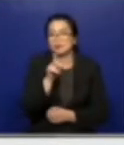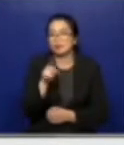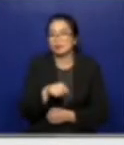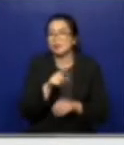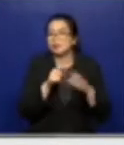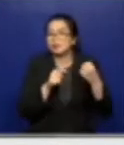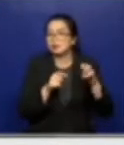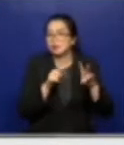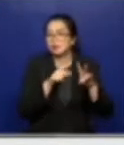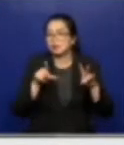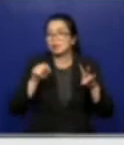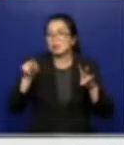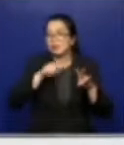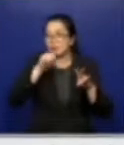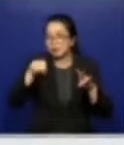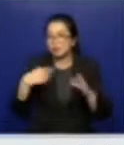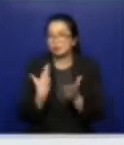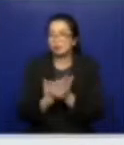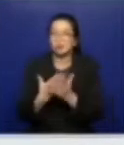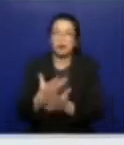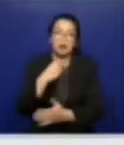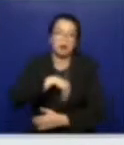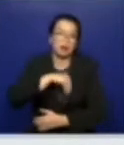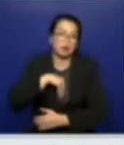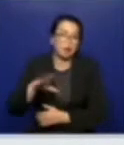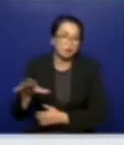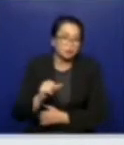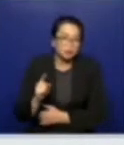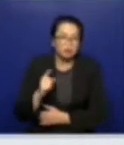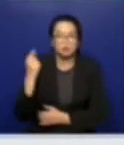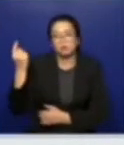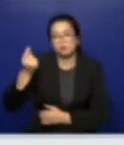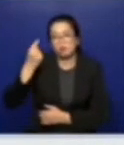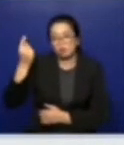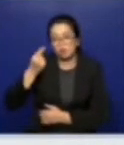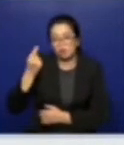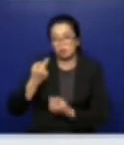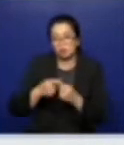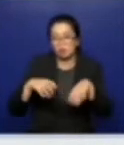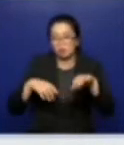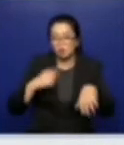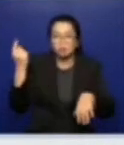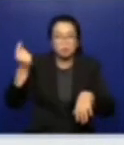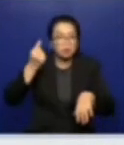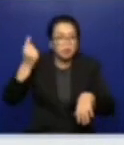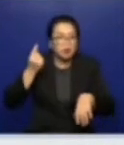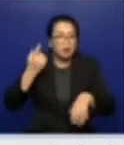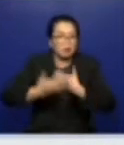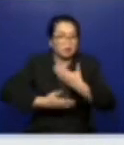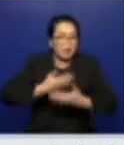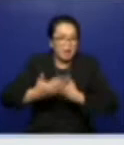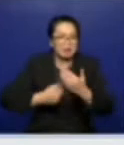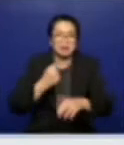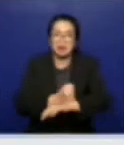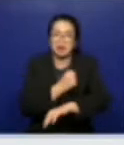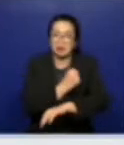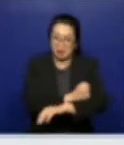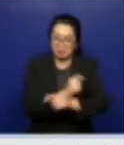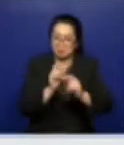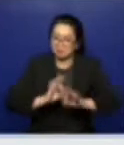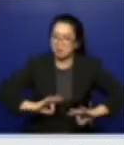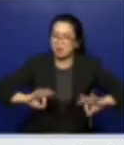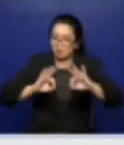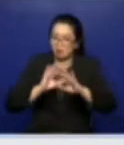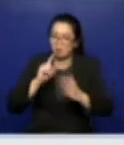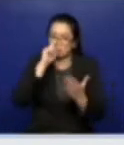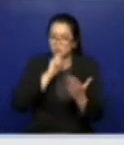อยู่ที่การท่องเที่ยวนอกจากนั้นการท่องเที่ยวยังเป็นตลาดแรงงานที่ยิ่งใหญ่ของประเ